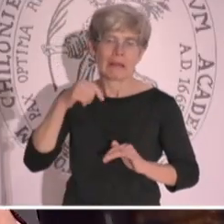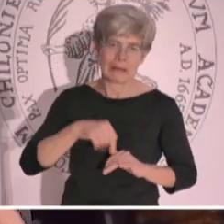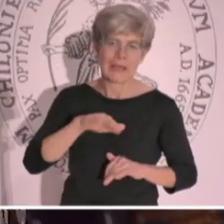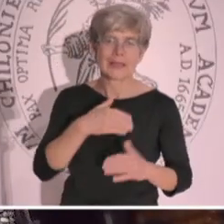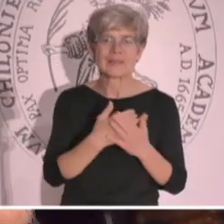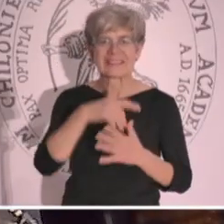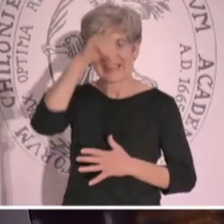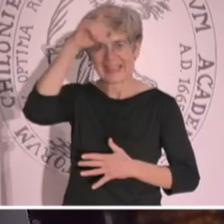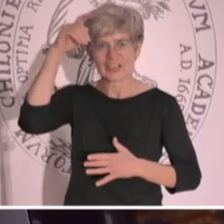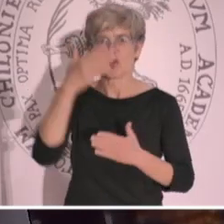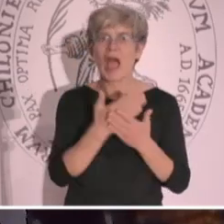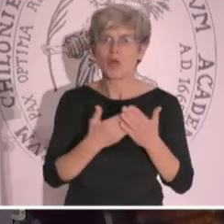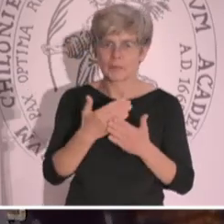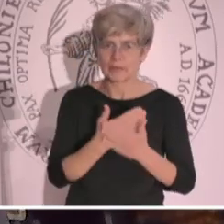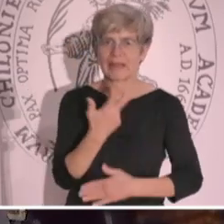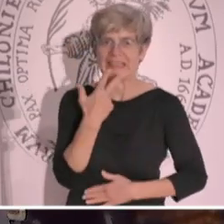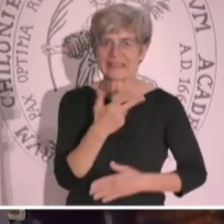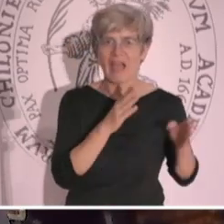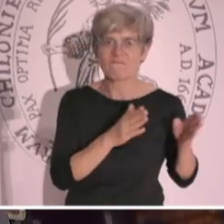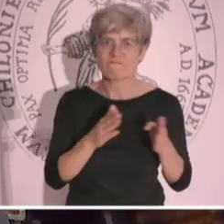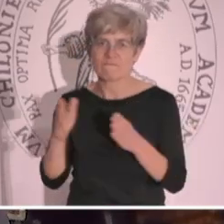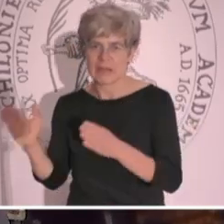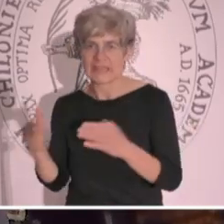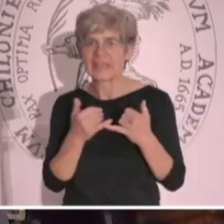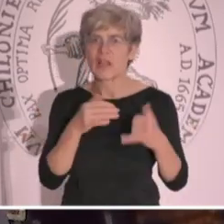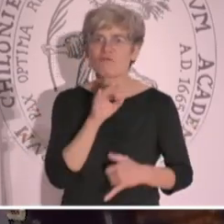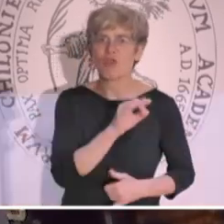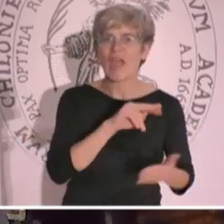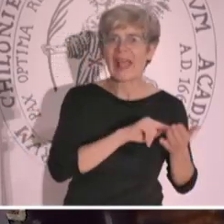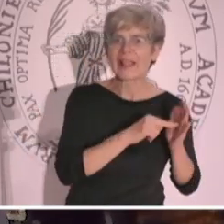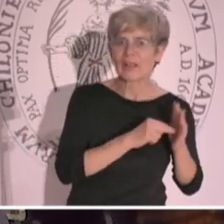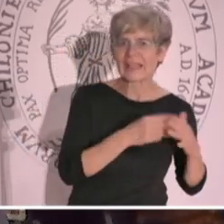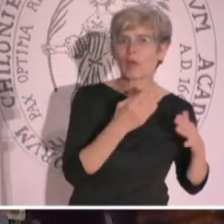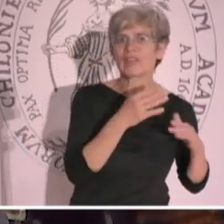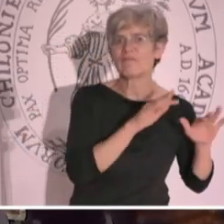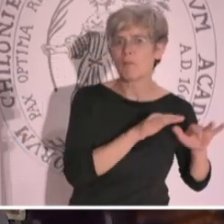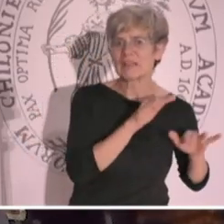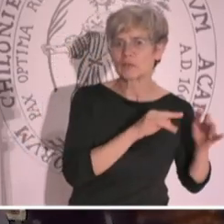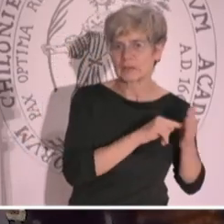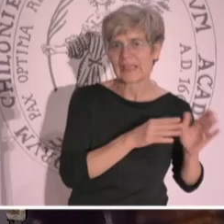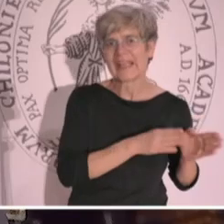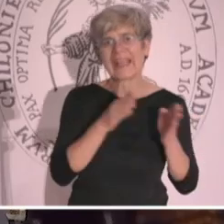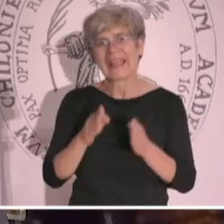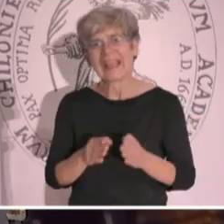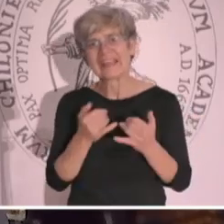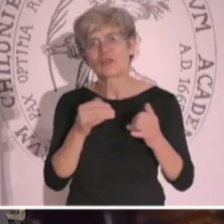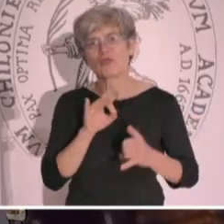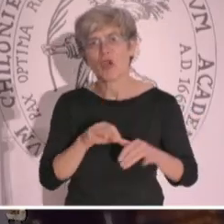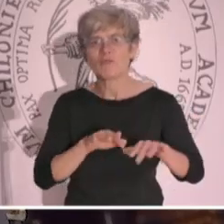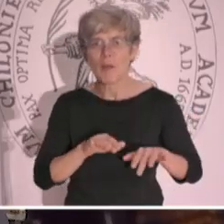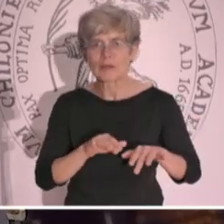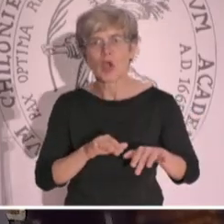drei Fachrichtungen an drei Instituten, dem Institut für Elektrotechnik und Informationstechnik, dem Institut für Informatik und dem Institut